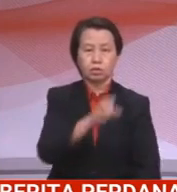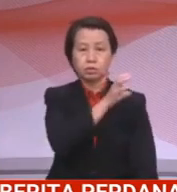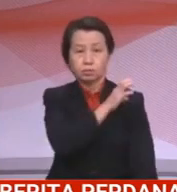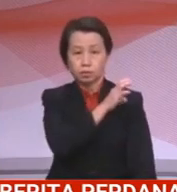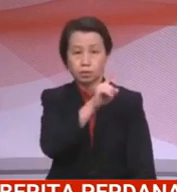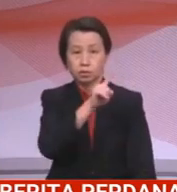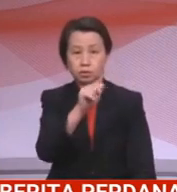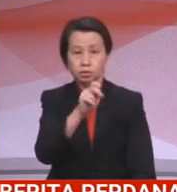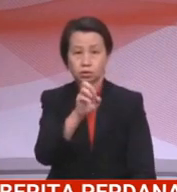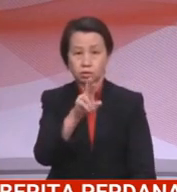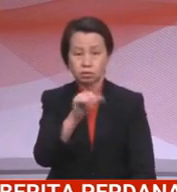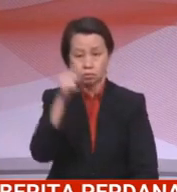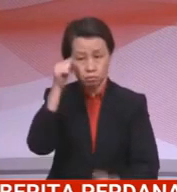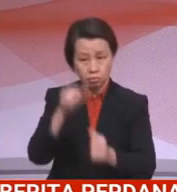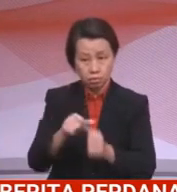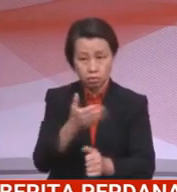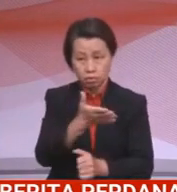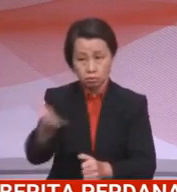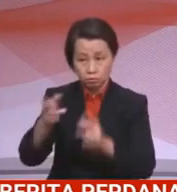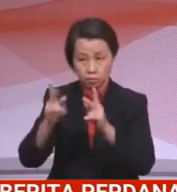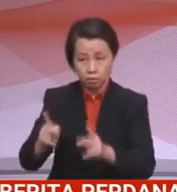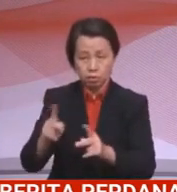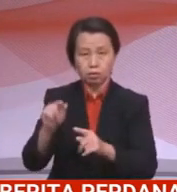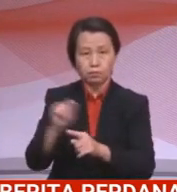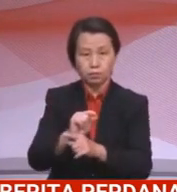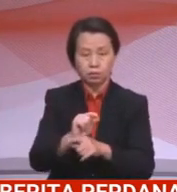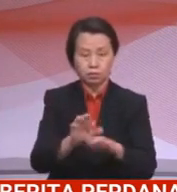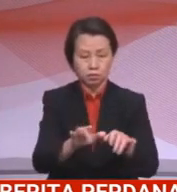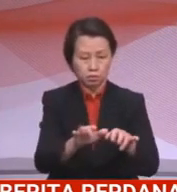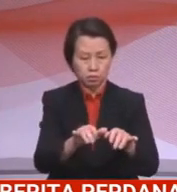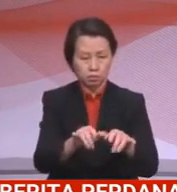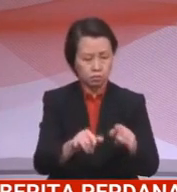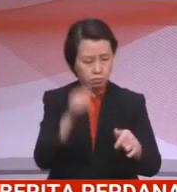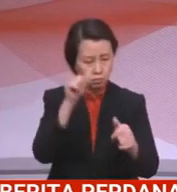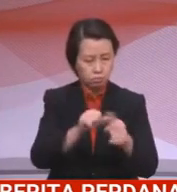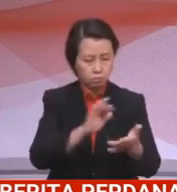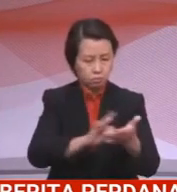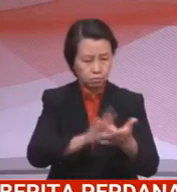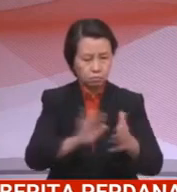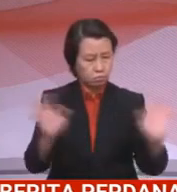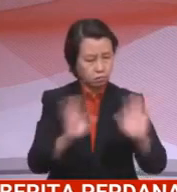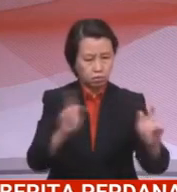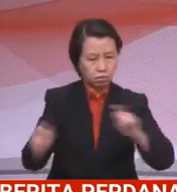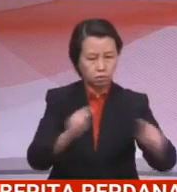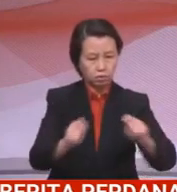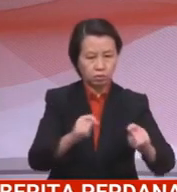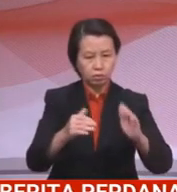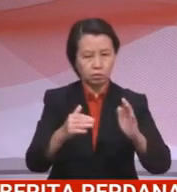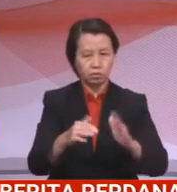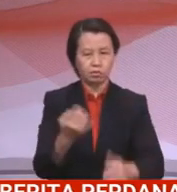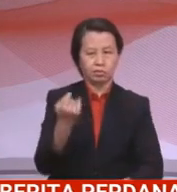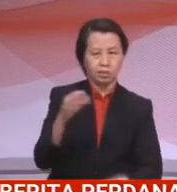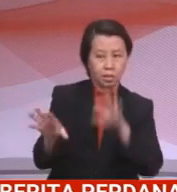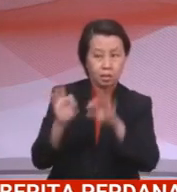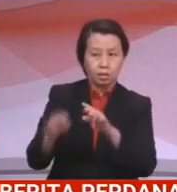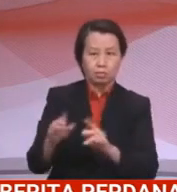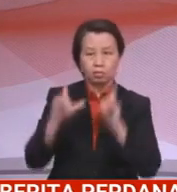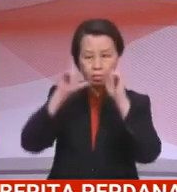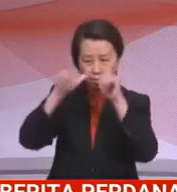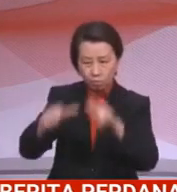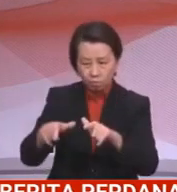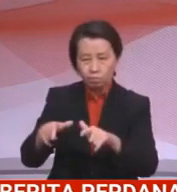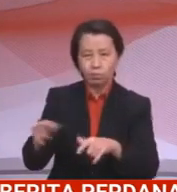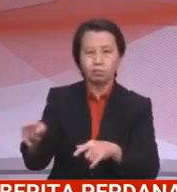Zakaria Abdul Hamid mengingatkan semua pihak terutama nya pengguna lama media sosial tidak bertindak secara sikap Jorong yang boleh menjatuhkan